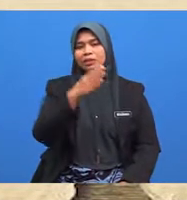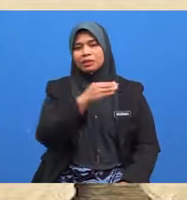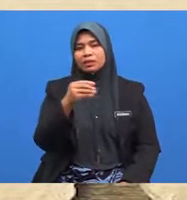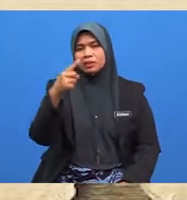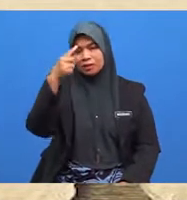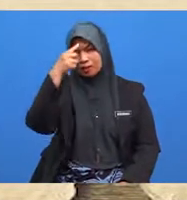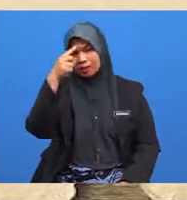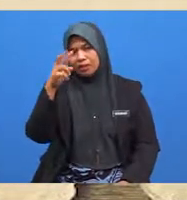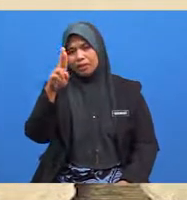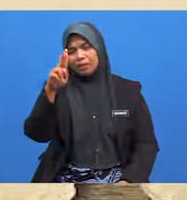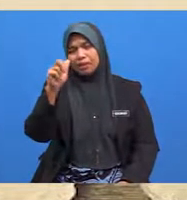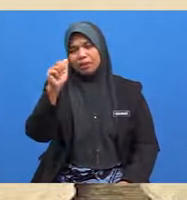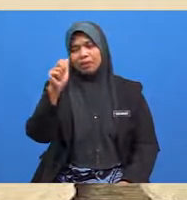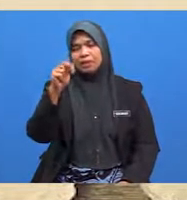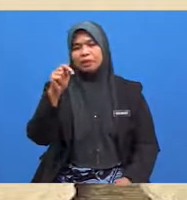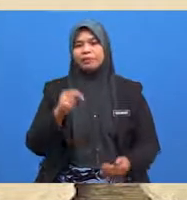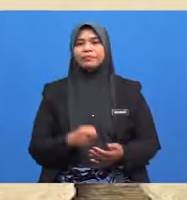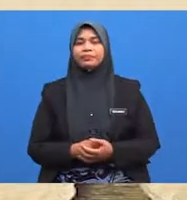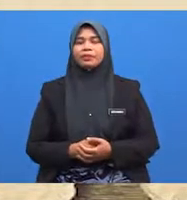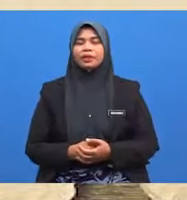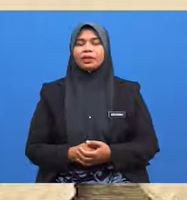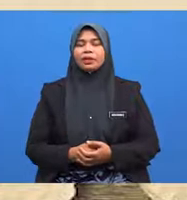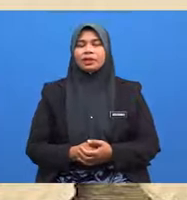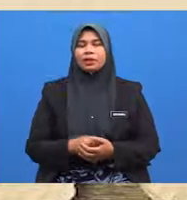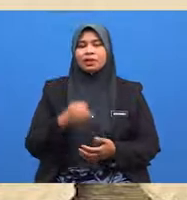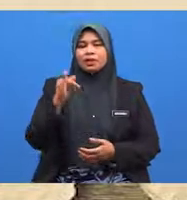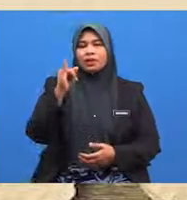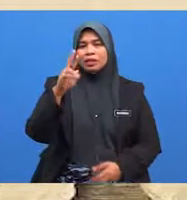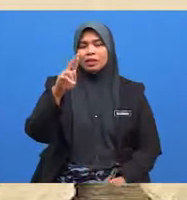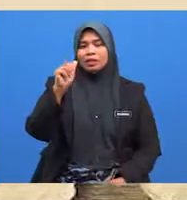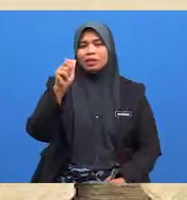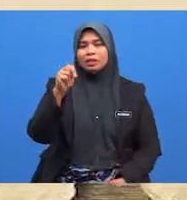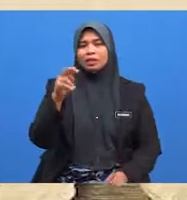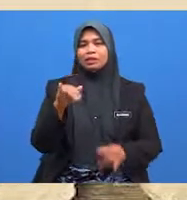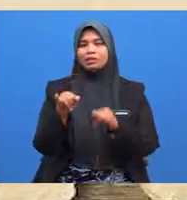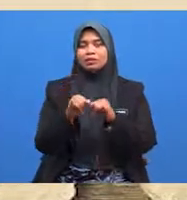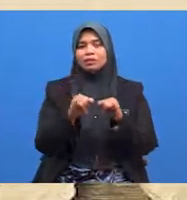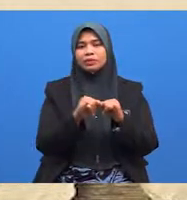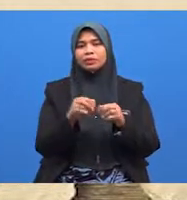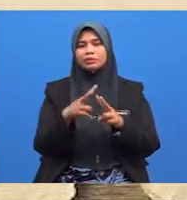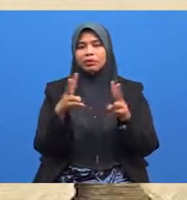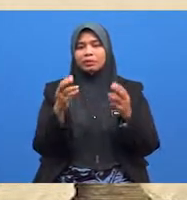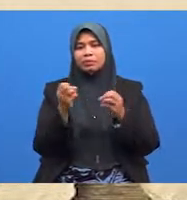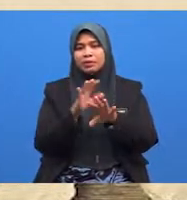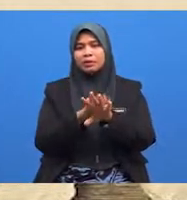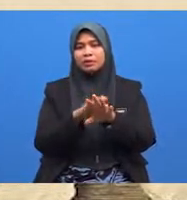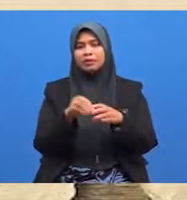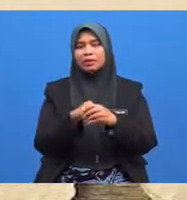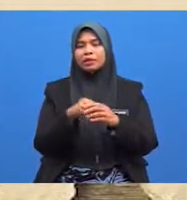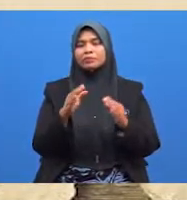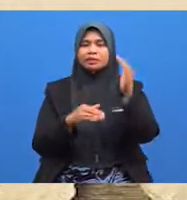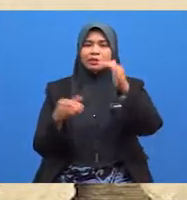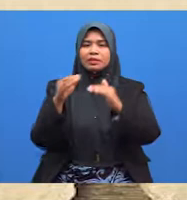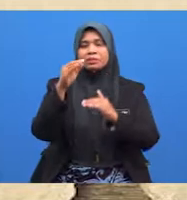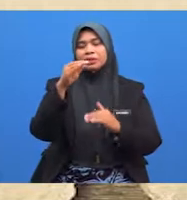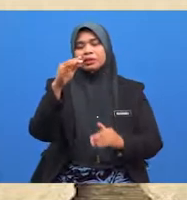Mengapakah pengaruh Parsi atau Iran turut dominan dalam seni bina India? Hal